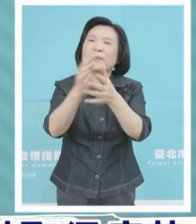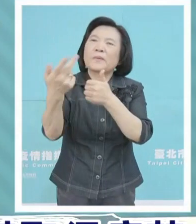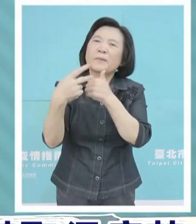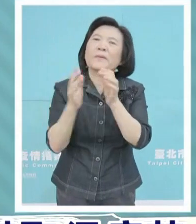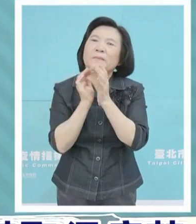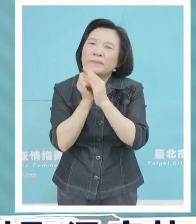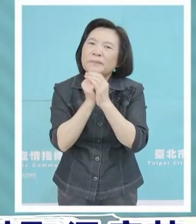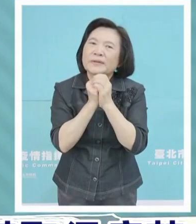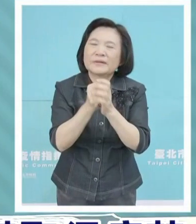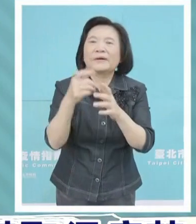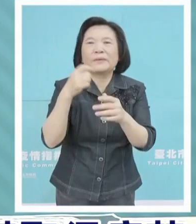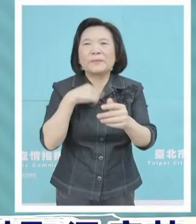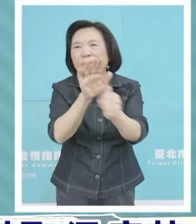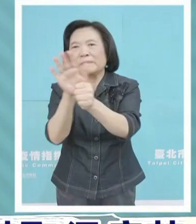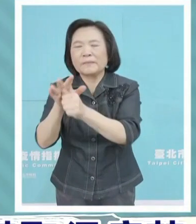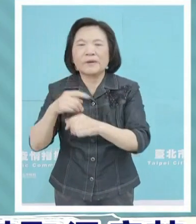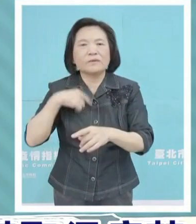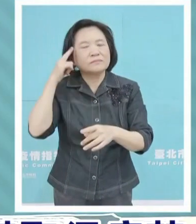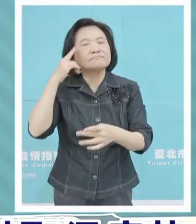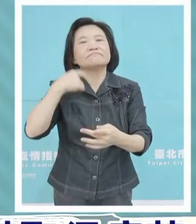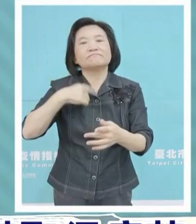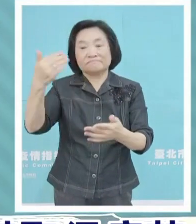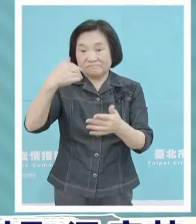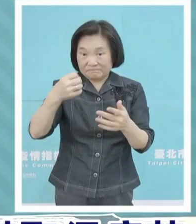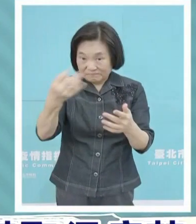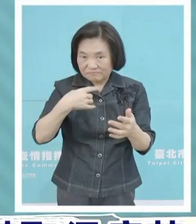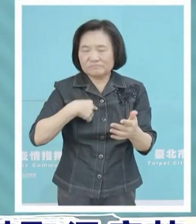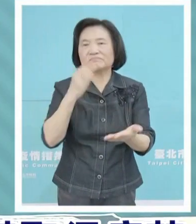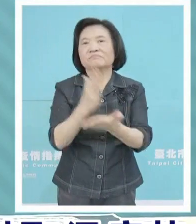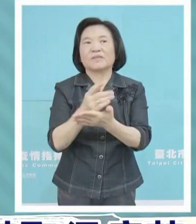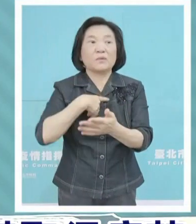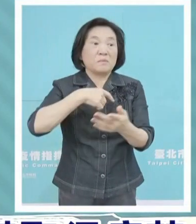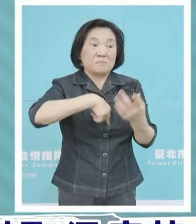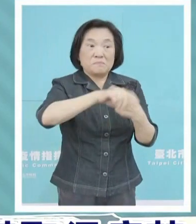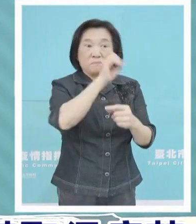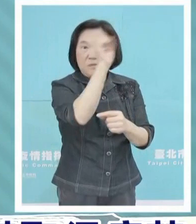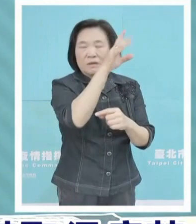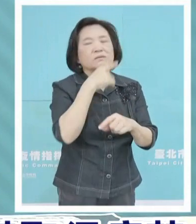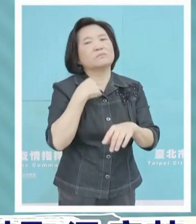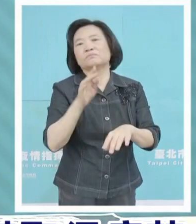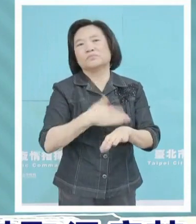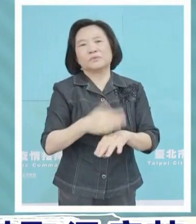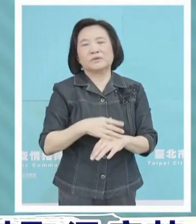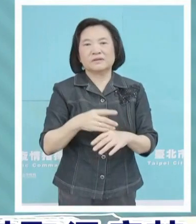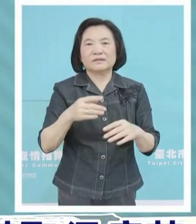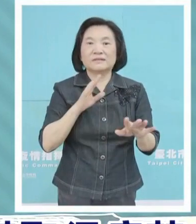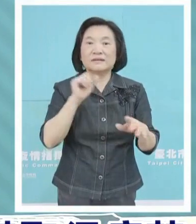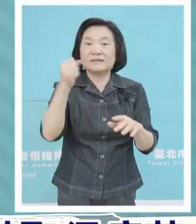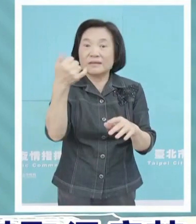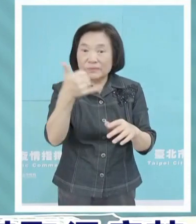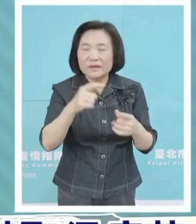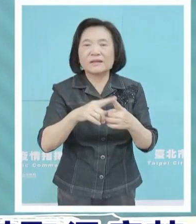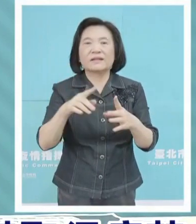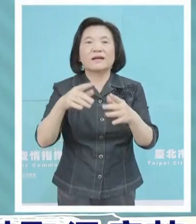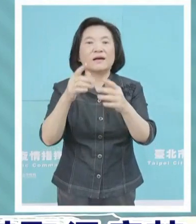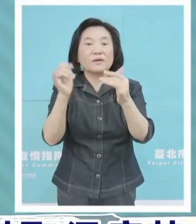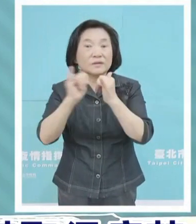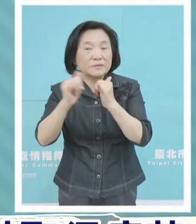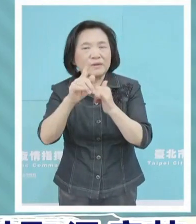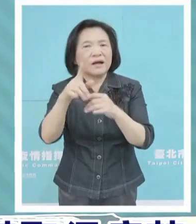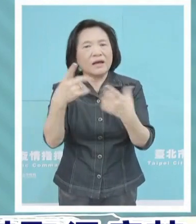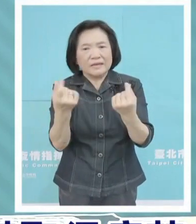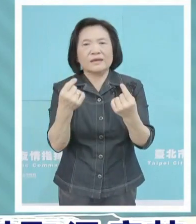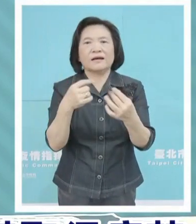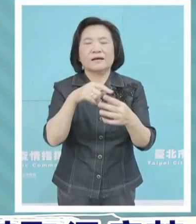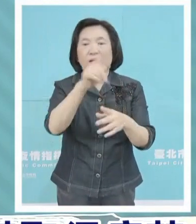员，包括民间企业，包括民众，我们以前为民服务都是尽力而为，但是不能做的绝对不